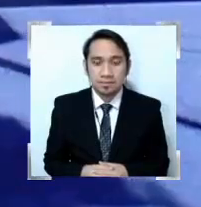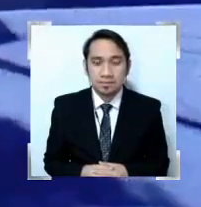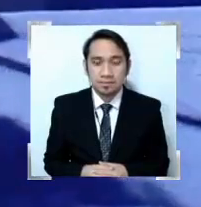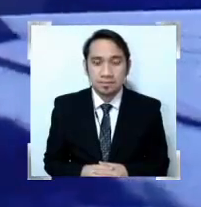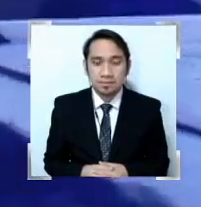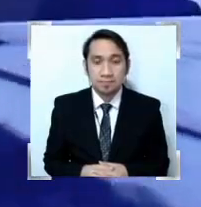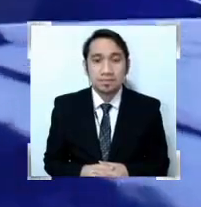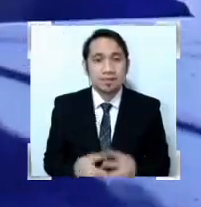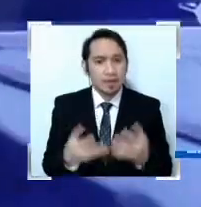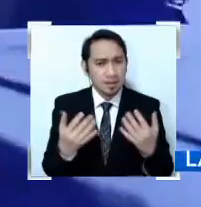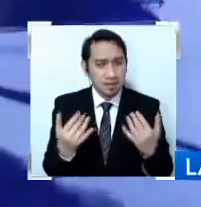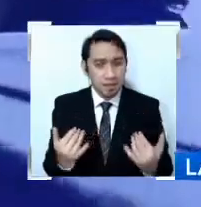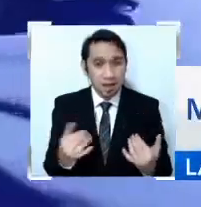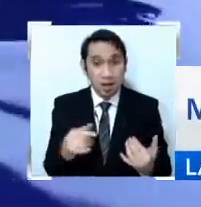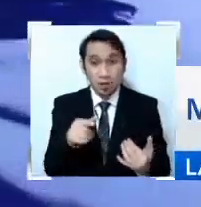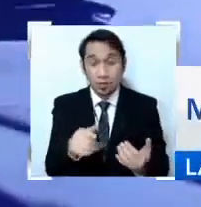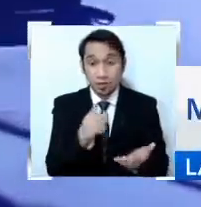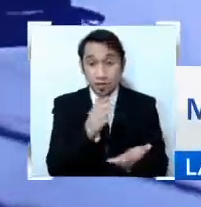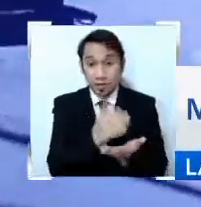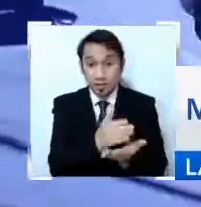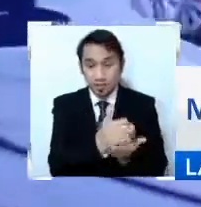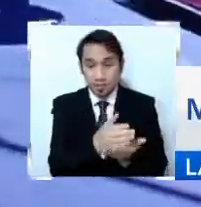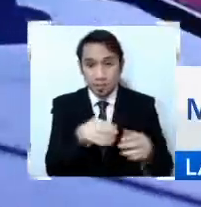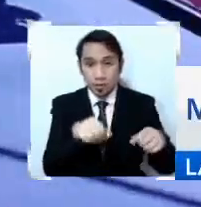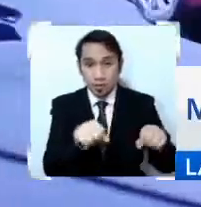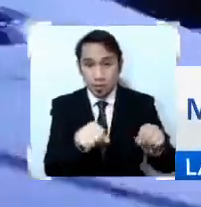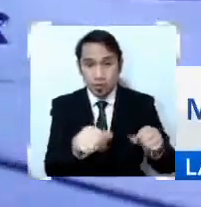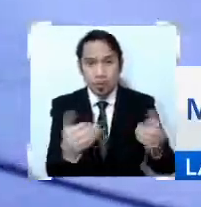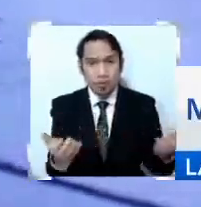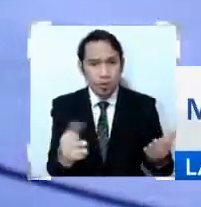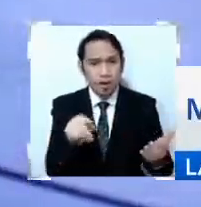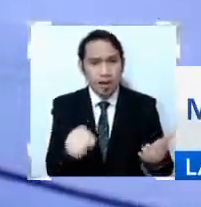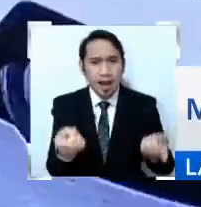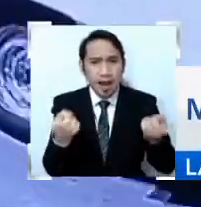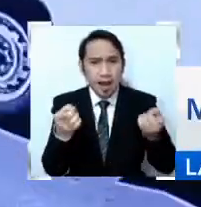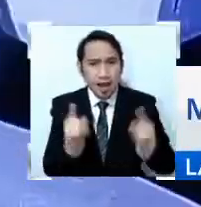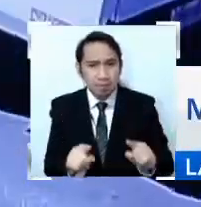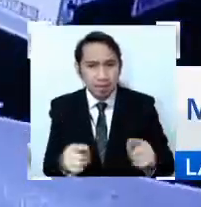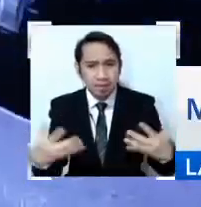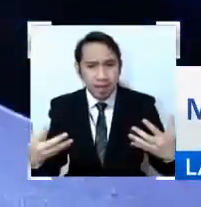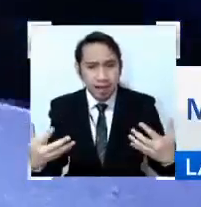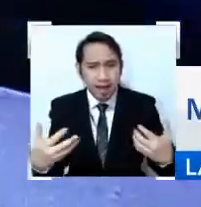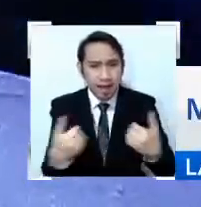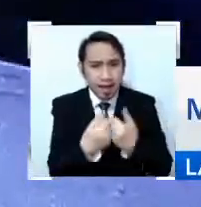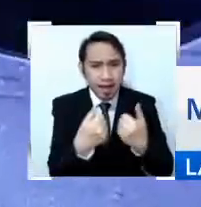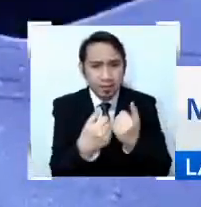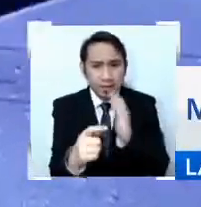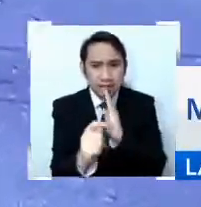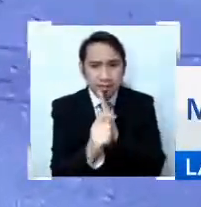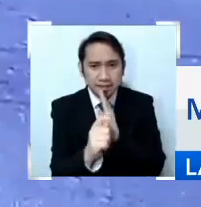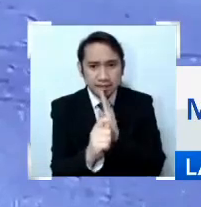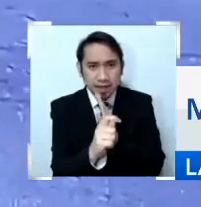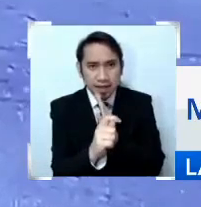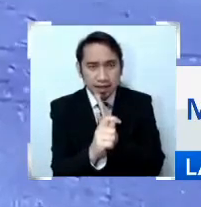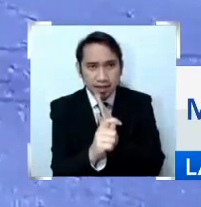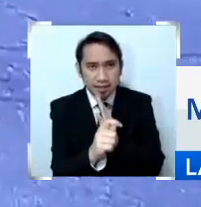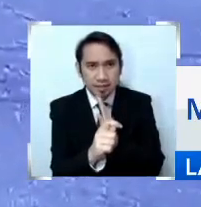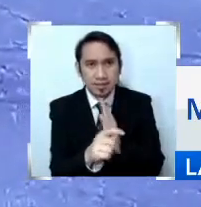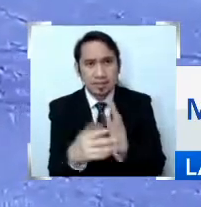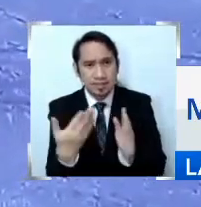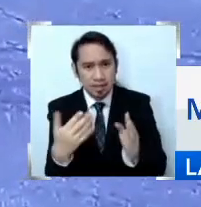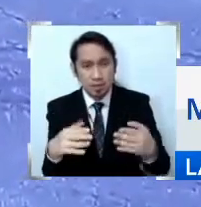Iga, nakahinto na ang isang motorcycle rider sa Lawang Ilocos Norte nang biglang salpukin ng isang dump truck. Nasa pulpati bakod ng isang